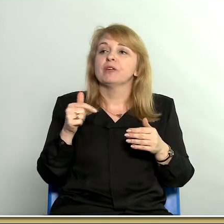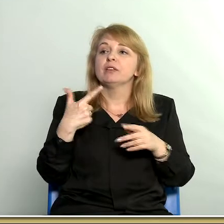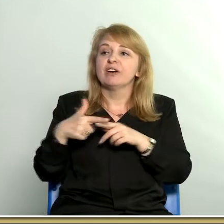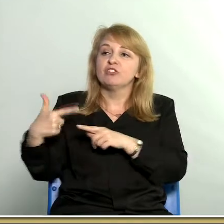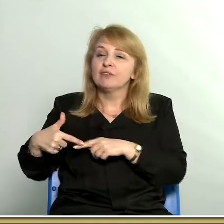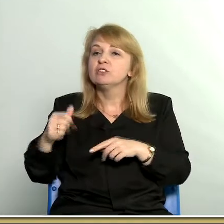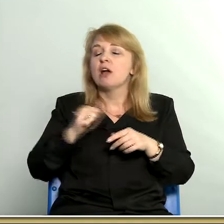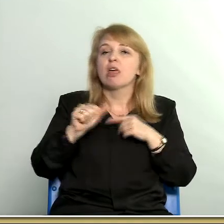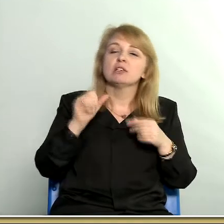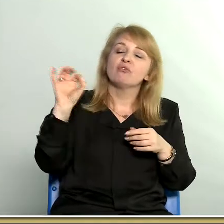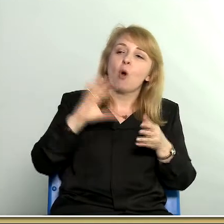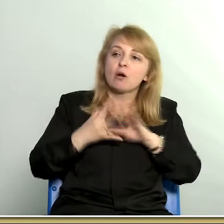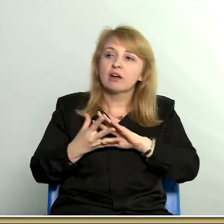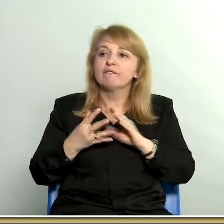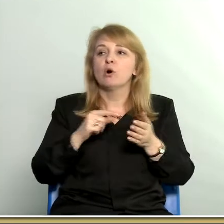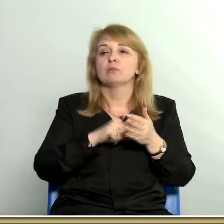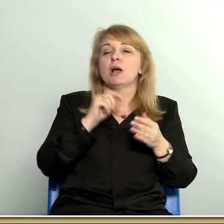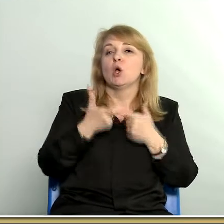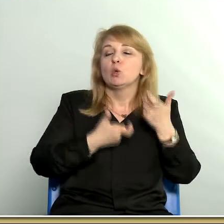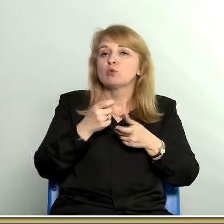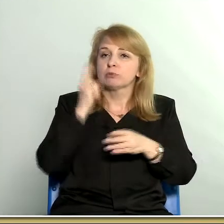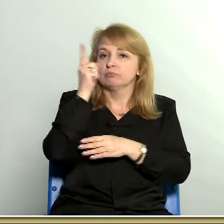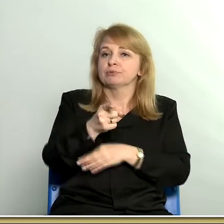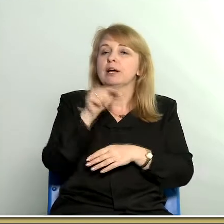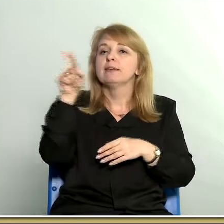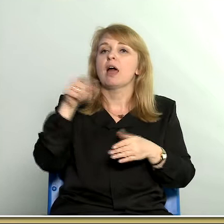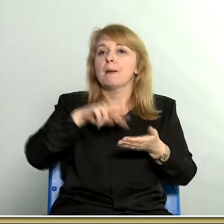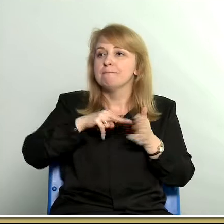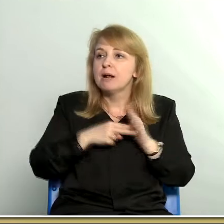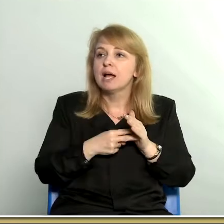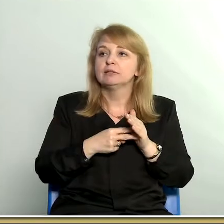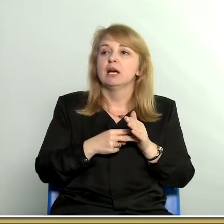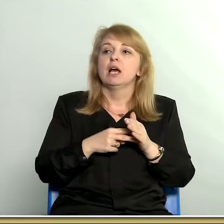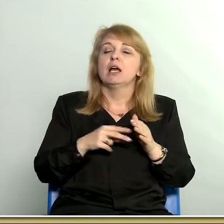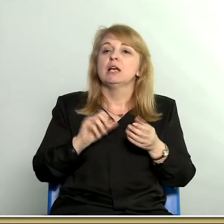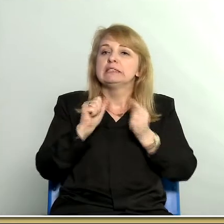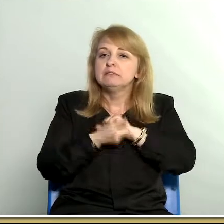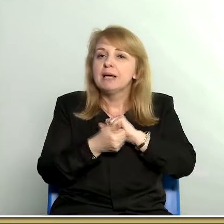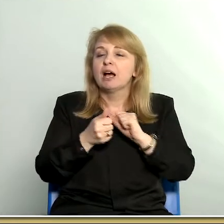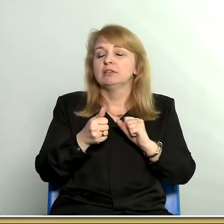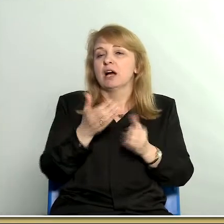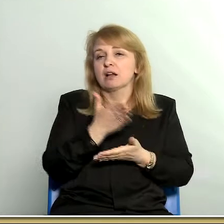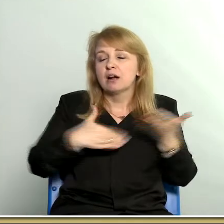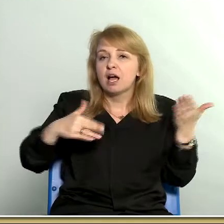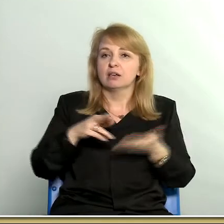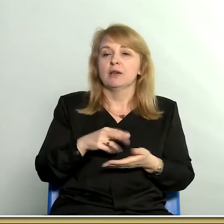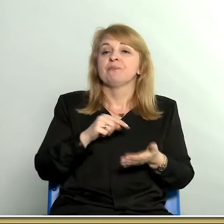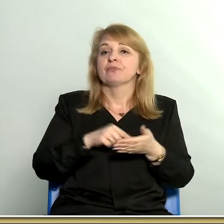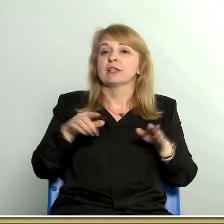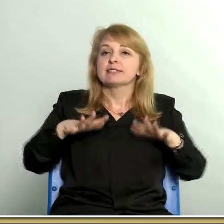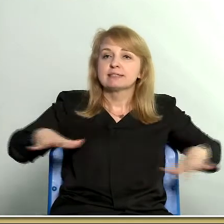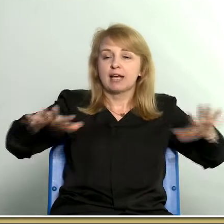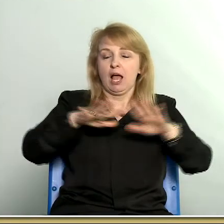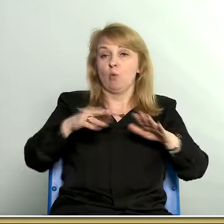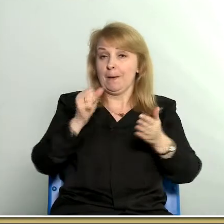programie reform i w dedykowanych strategiach i dokumentach programowych na poziomie krajowym. I